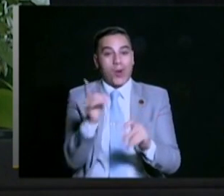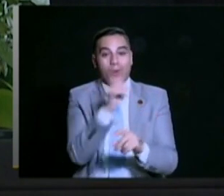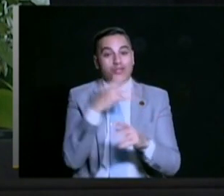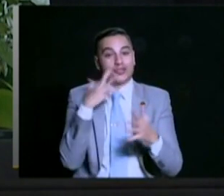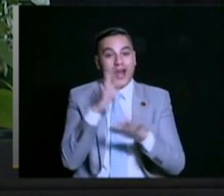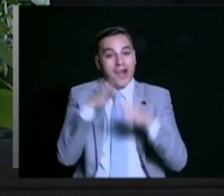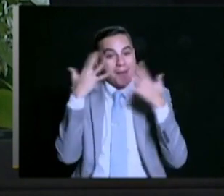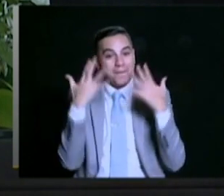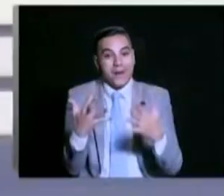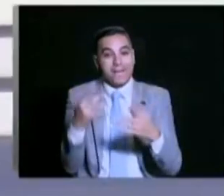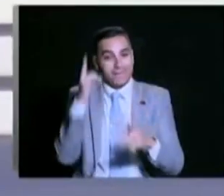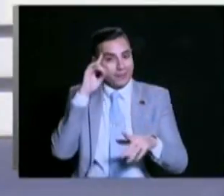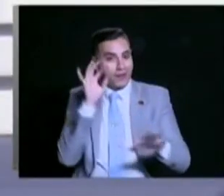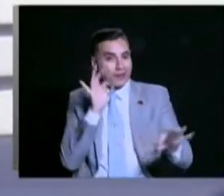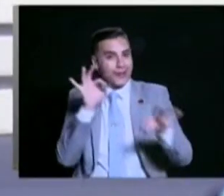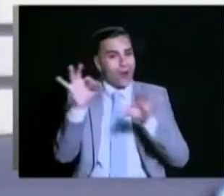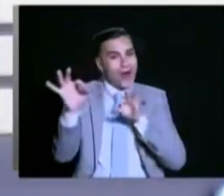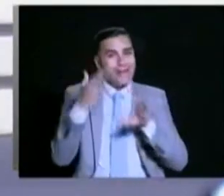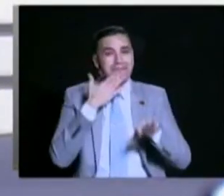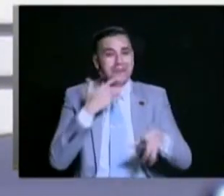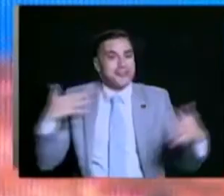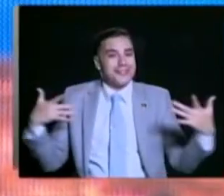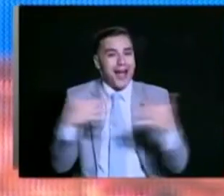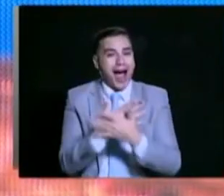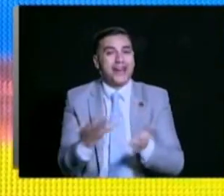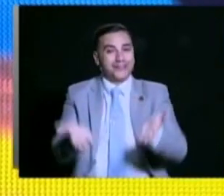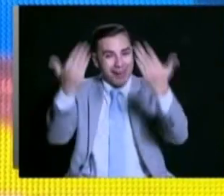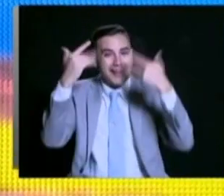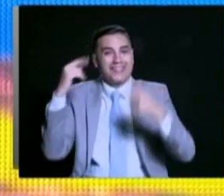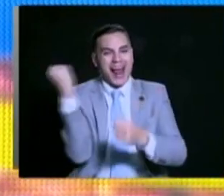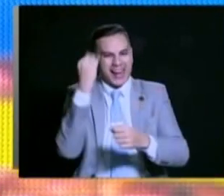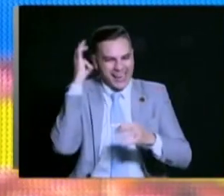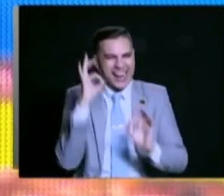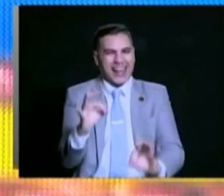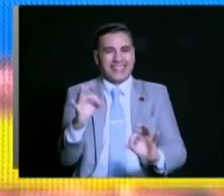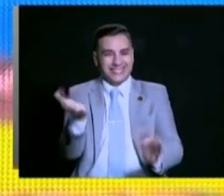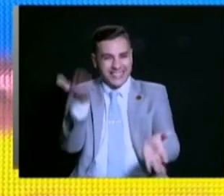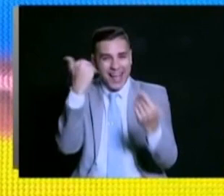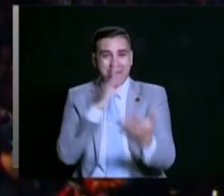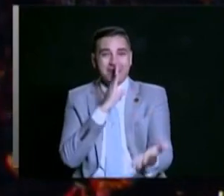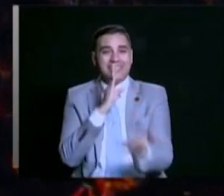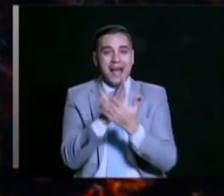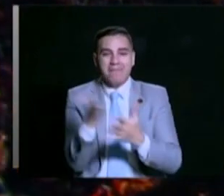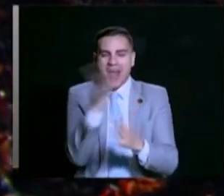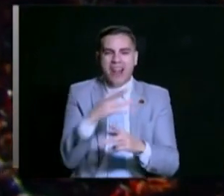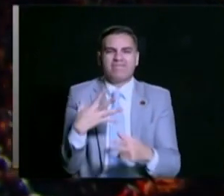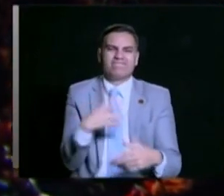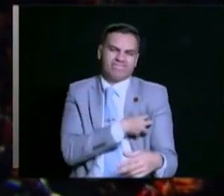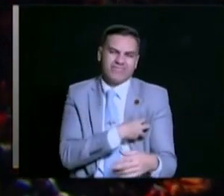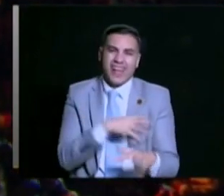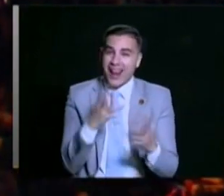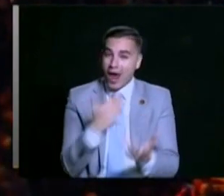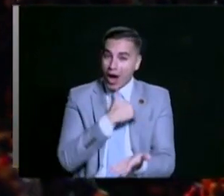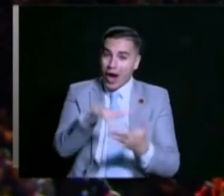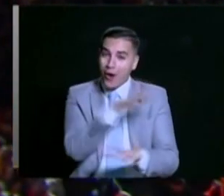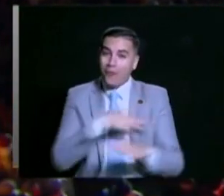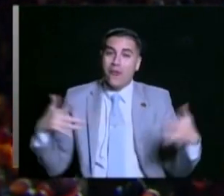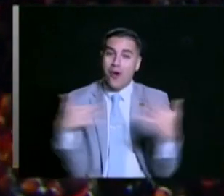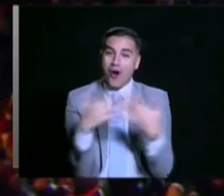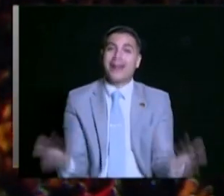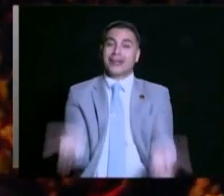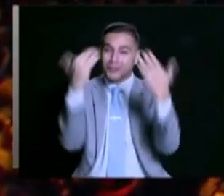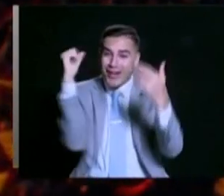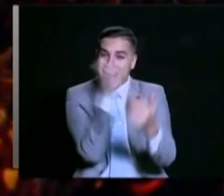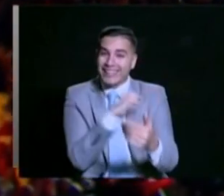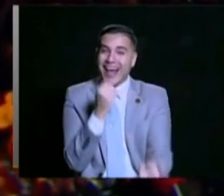بلسان الصم وضعاف السمع لو عايز توجه رساله للمجتمع المصري ودي ما اعتقدش انها لحظه هتيجي كتير تقول